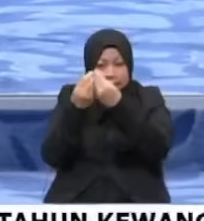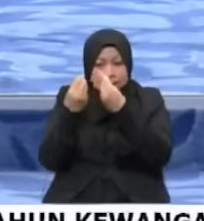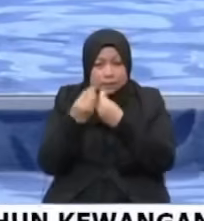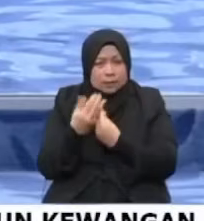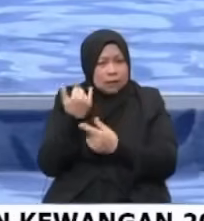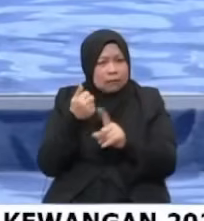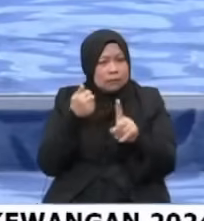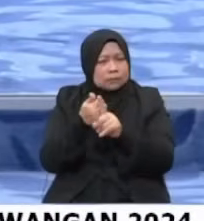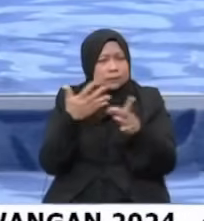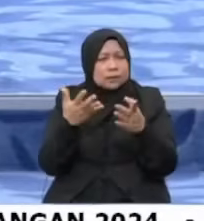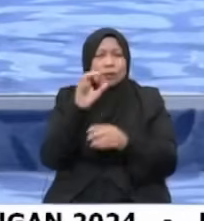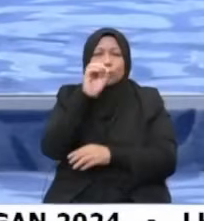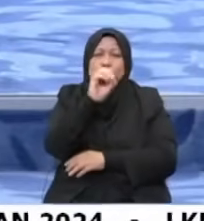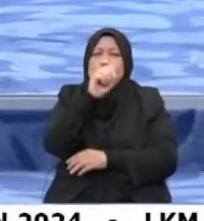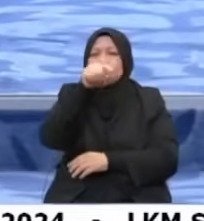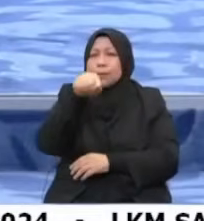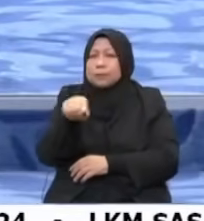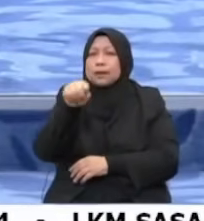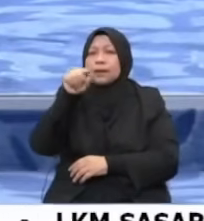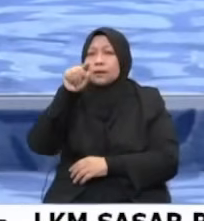kesannya sekitar